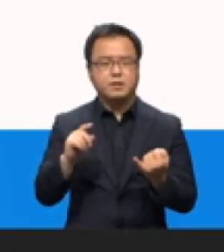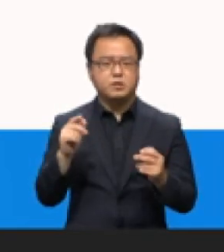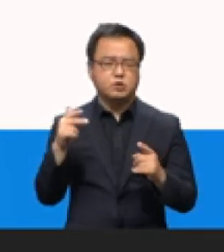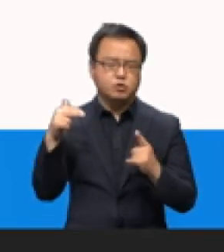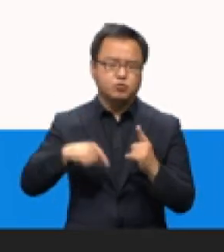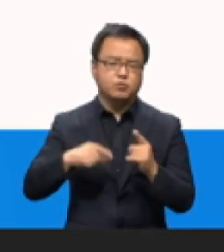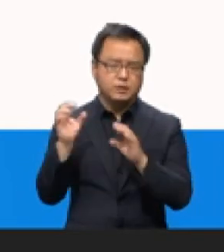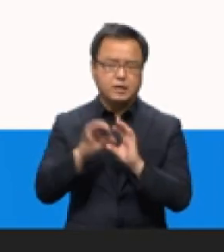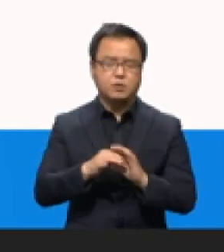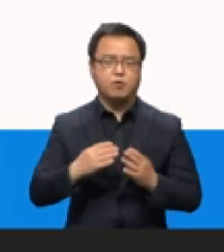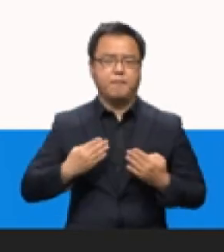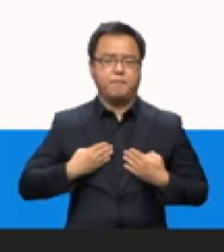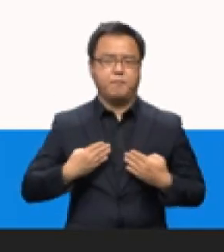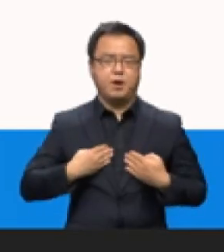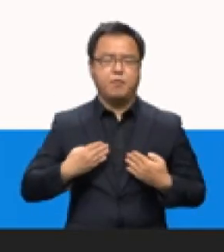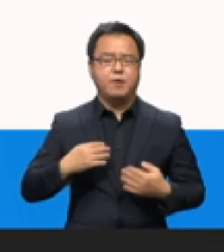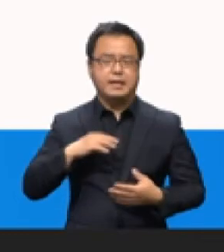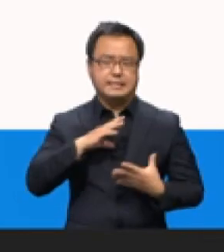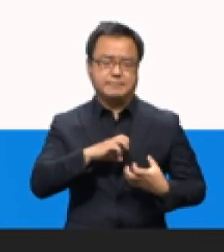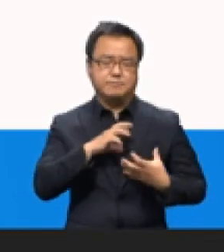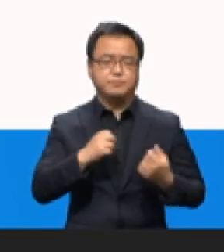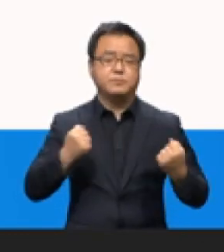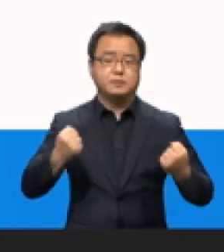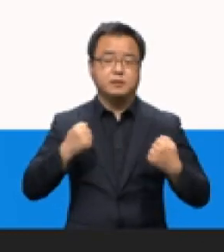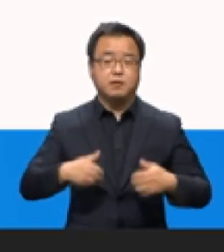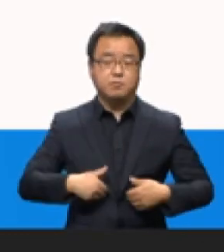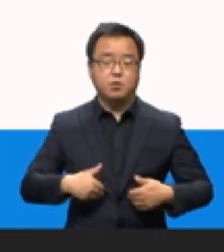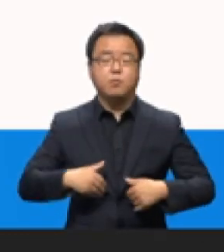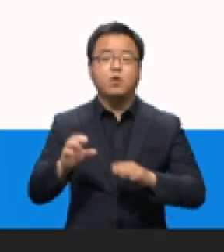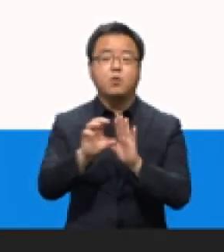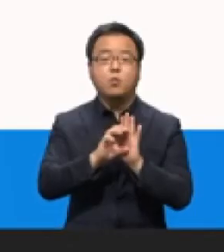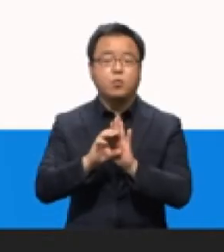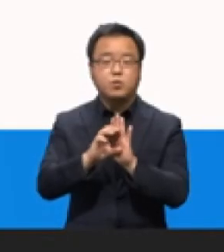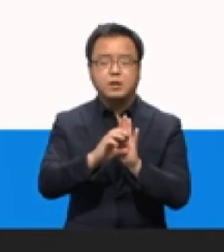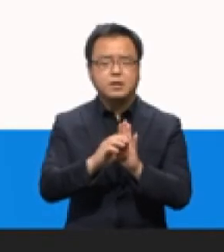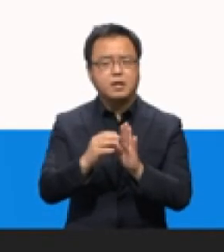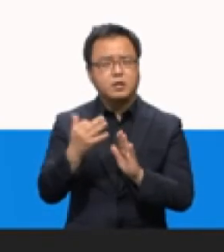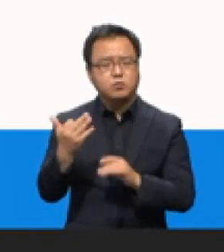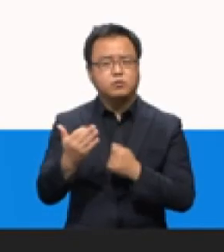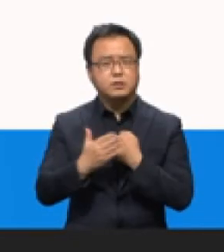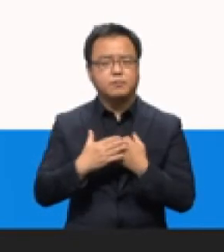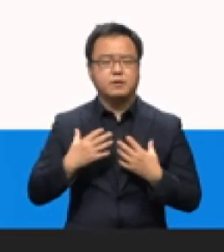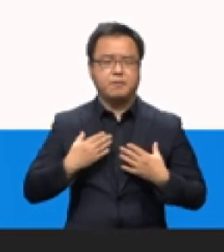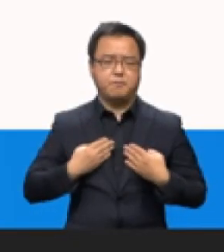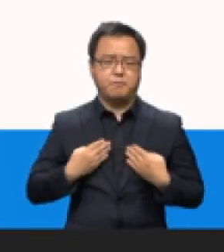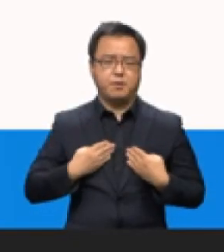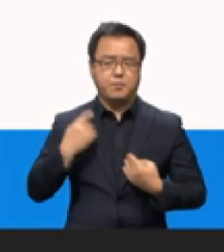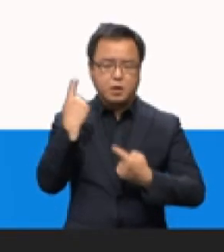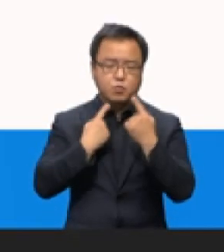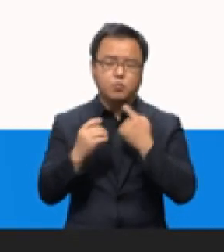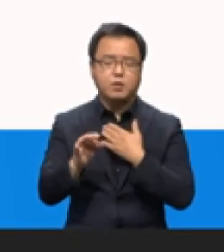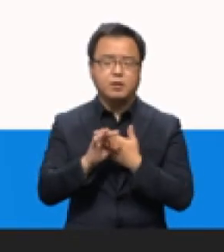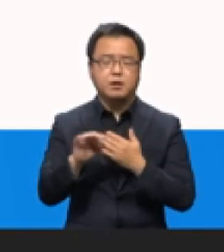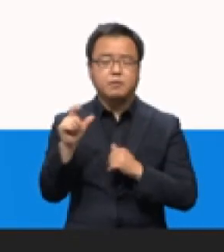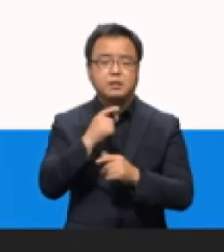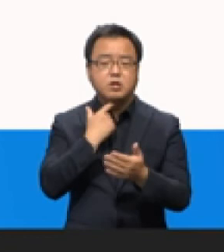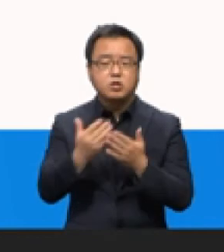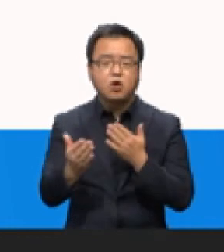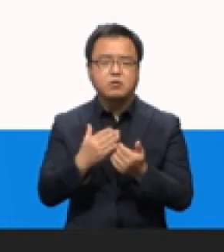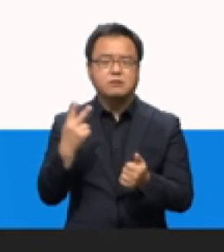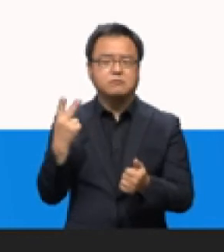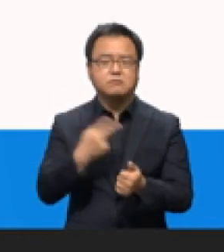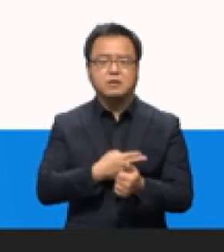연기하려면 폐와 심장이 튼튼해야 한다며 코로나19로 폐가 손상되면 도전할 기회도 없이 경력이